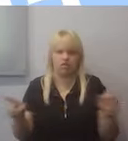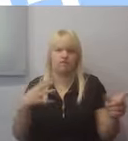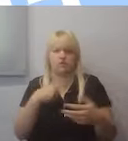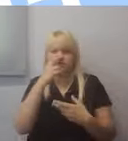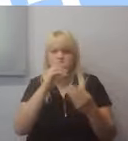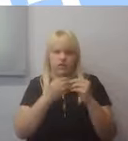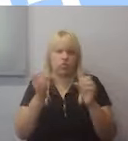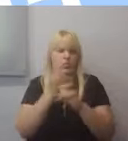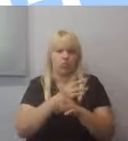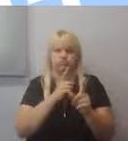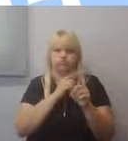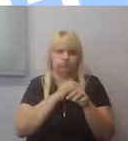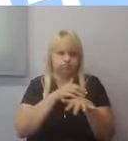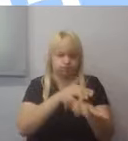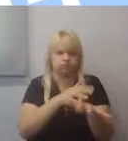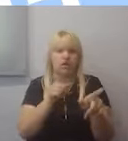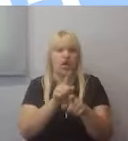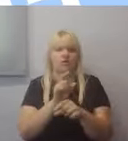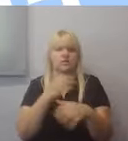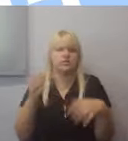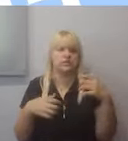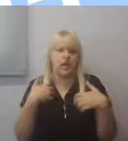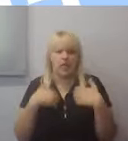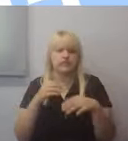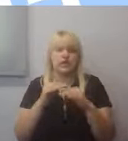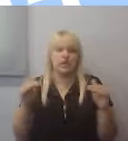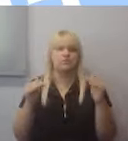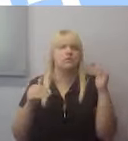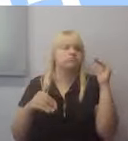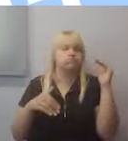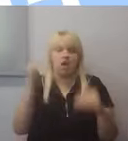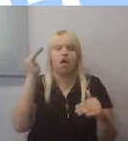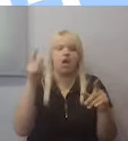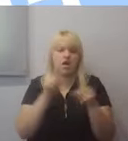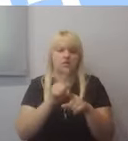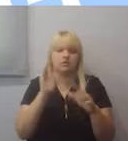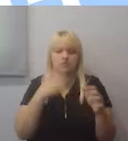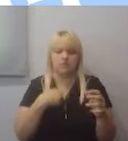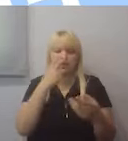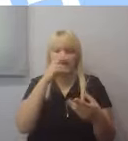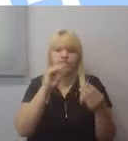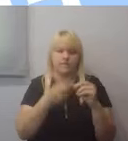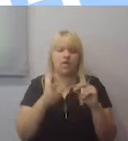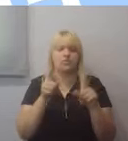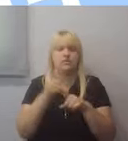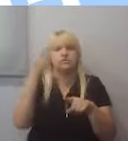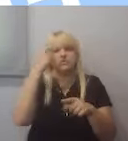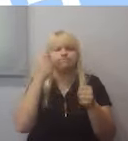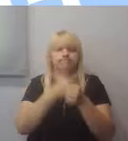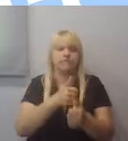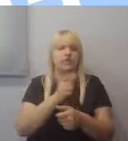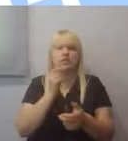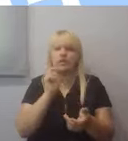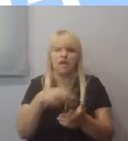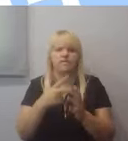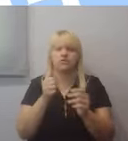arī tanī brīdī stresa līmenis lai nu kad ir augsts ja un un saprātīgi nevajag tur apdzīt visus pēc kārtas